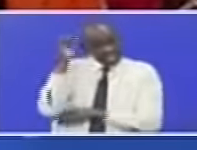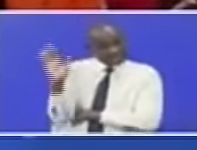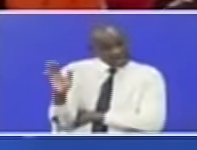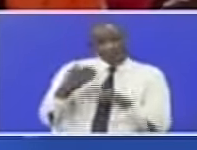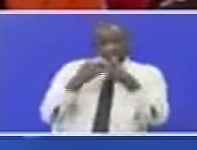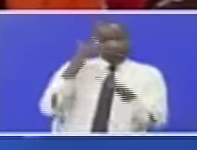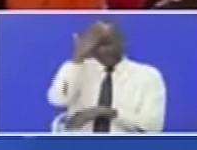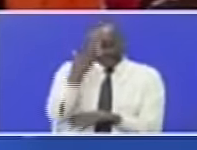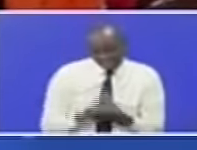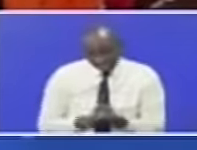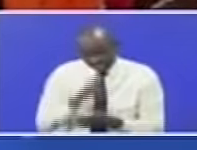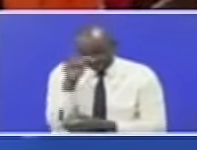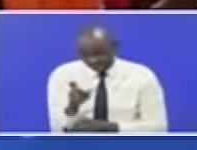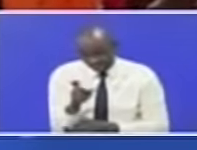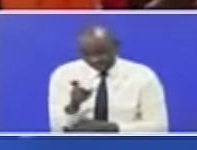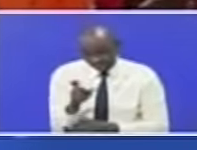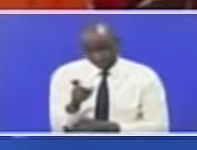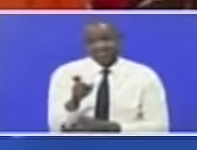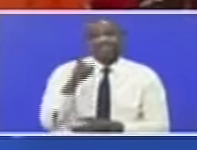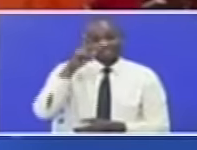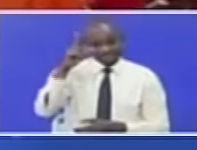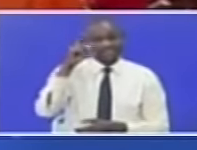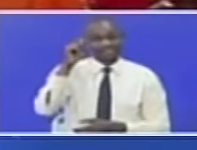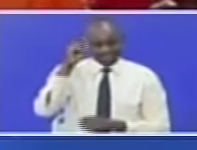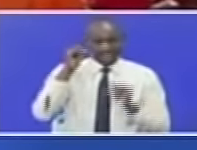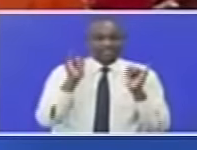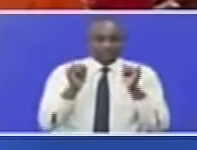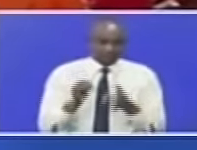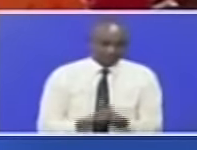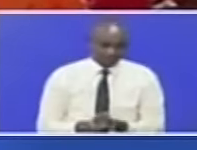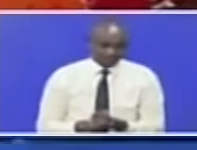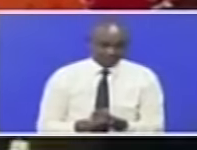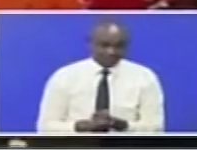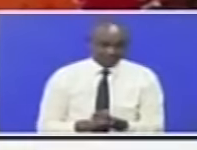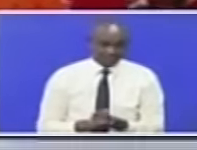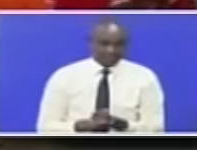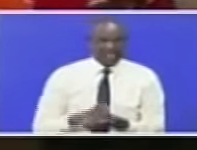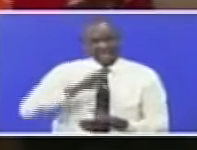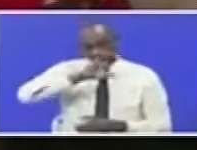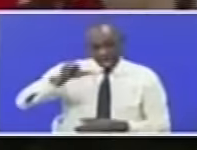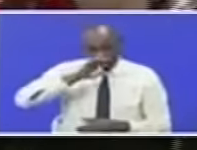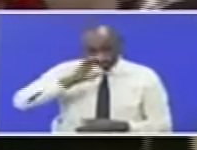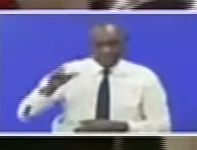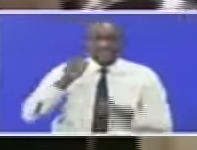ya jumat Rashid Ronald ktn news kembe katika kaunti ya kisumu